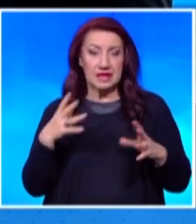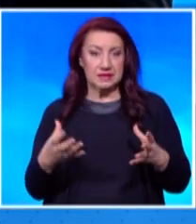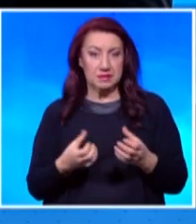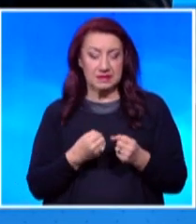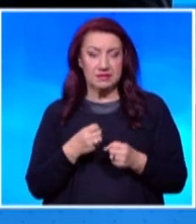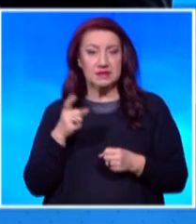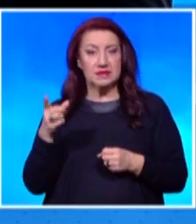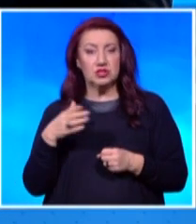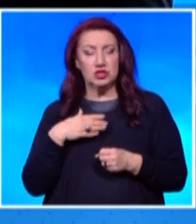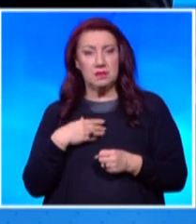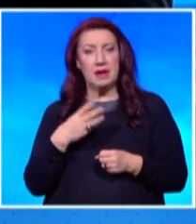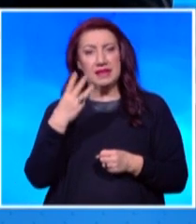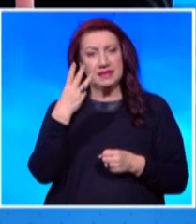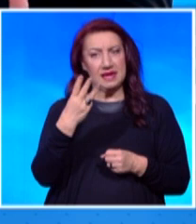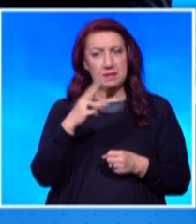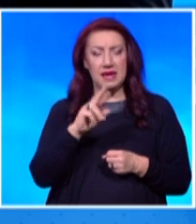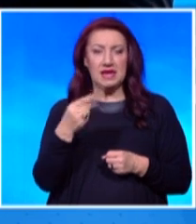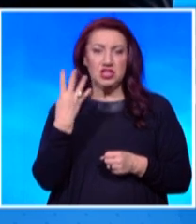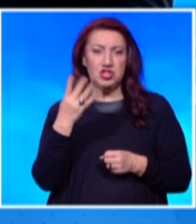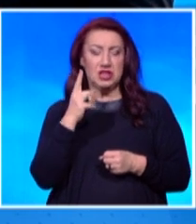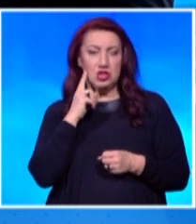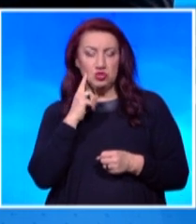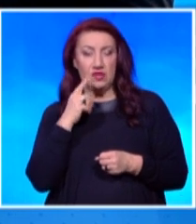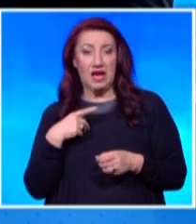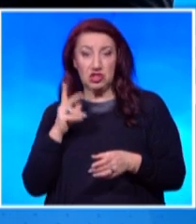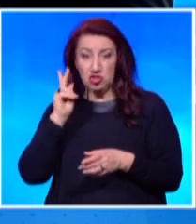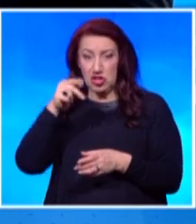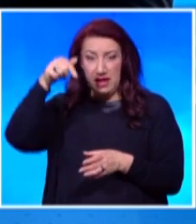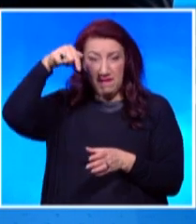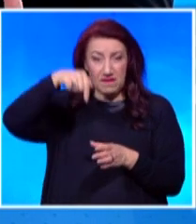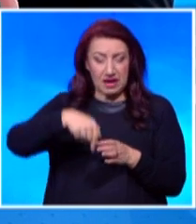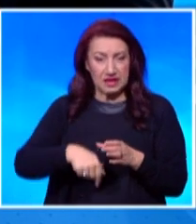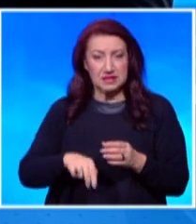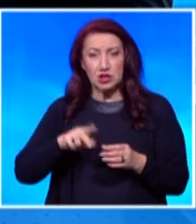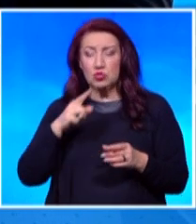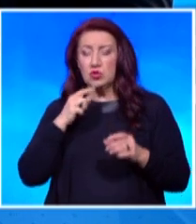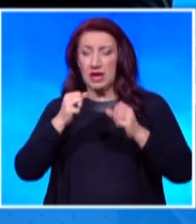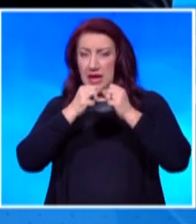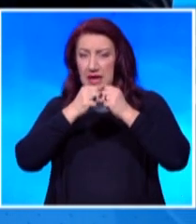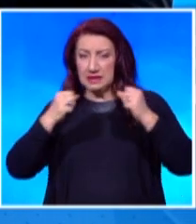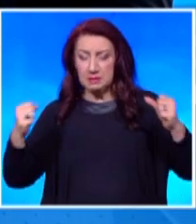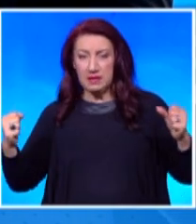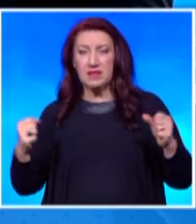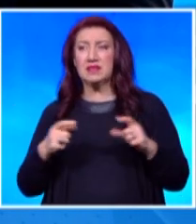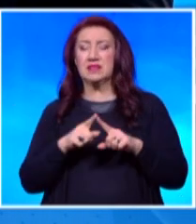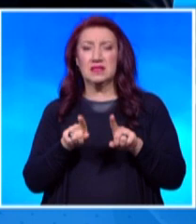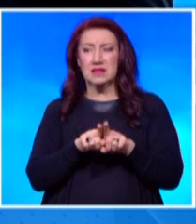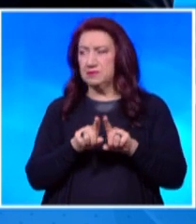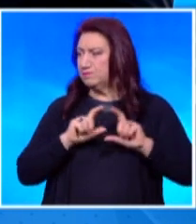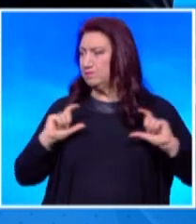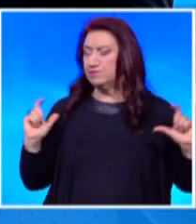3-4 човека, които да влезнат. Останалите разпъват осветление, подготвят инструментите. Ние имаме камера за търсене и спасяване, която е много нужна